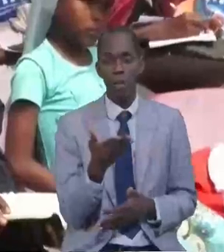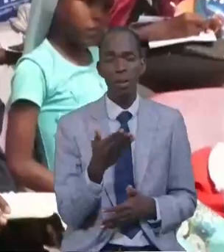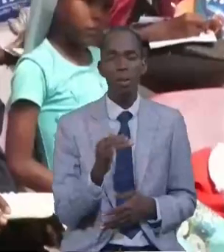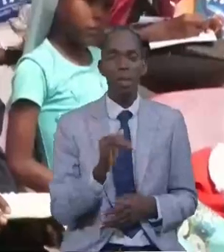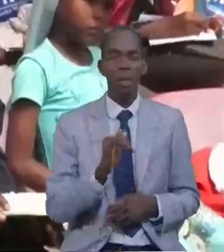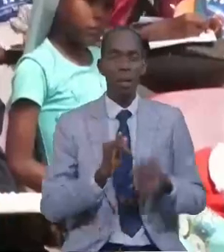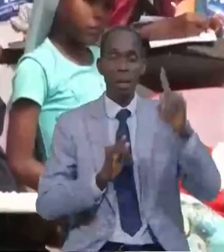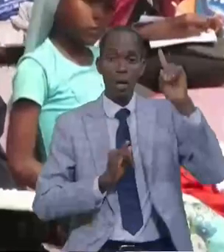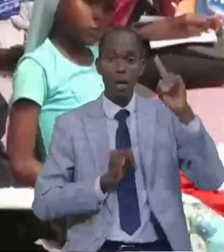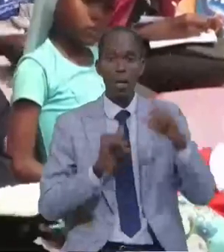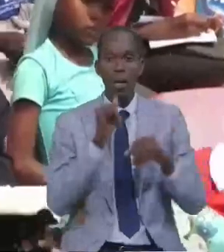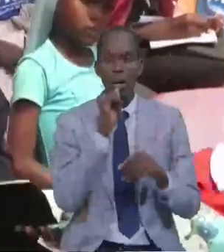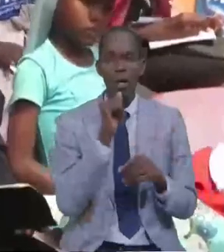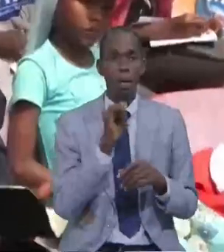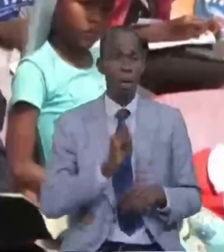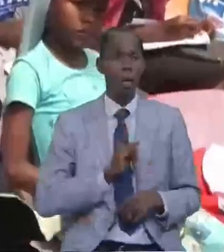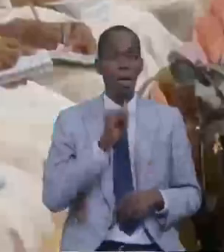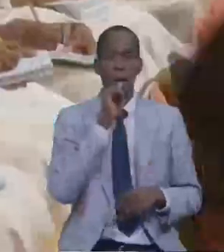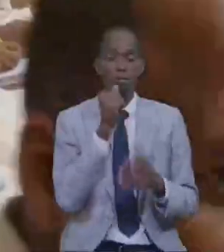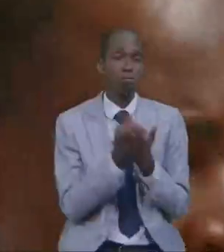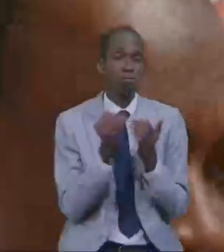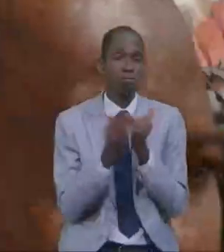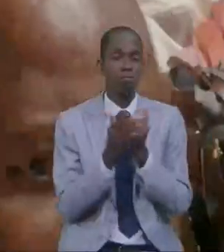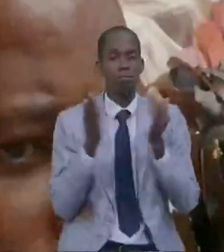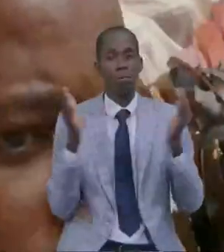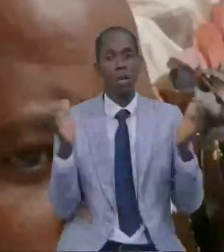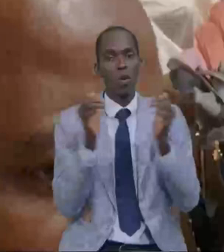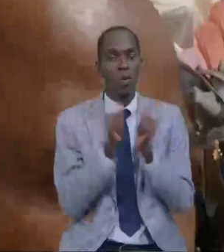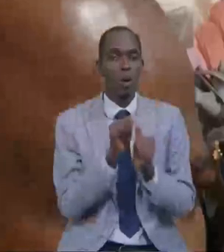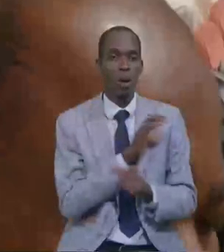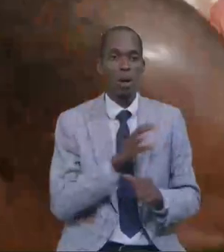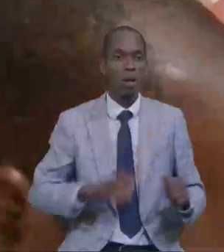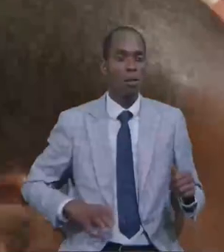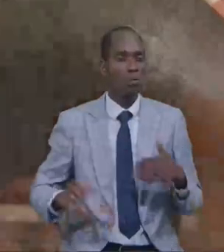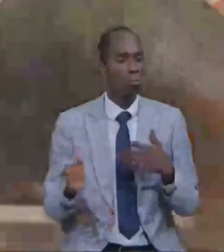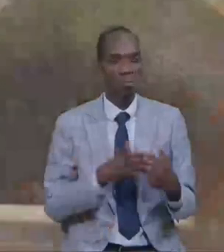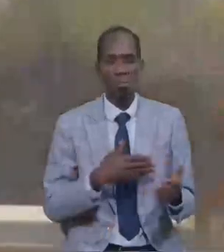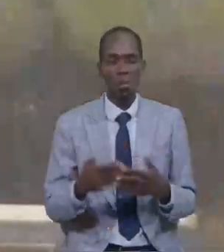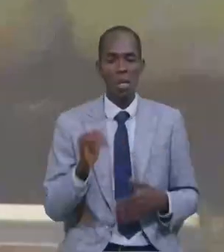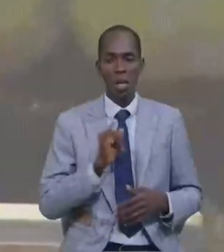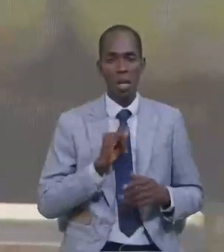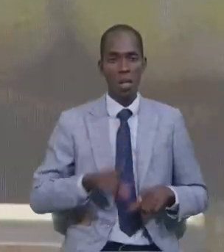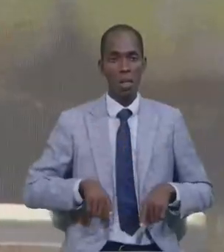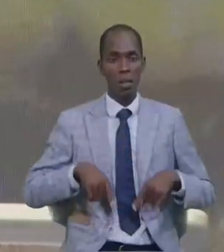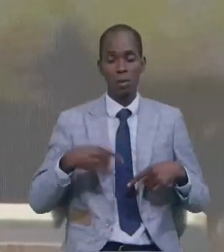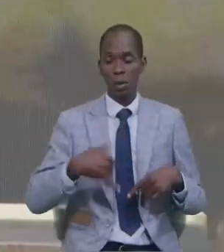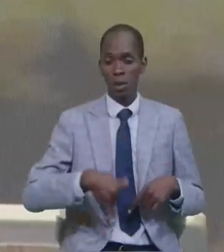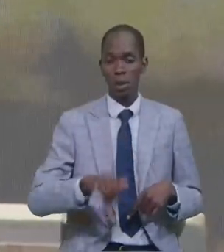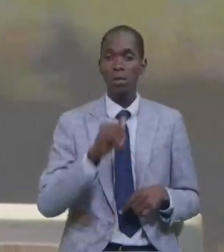n'est plus moi qui vis, c'est Christ qui vit en moi.